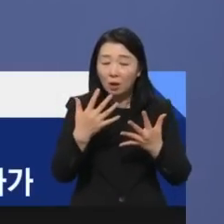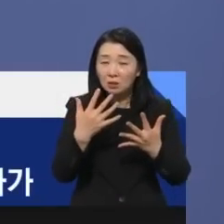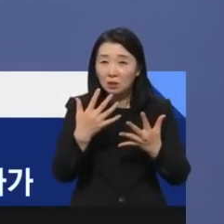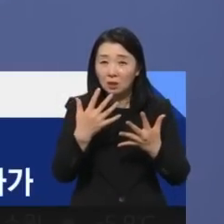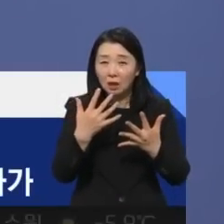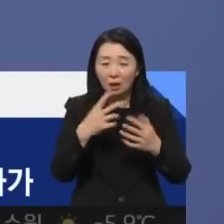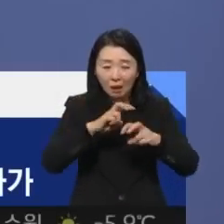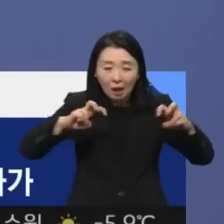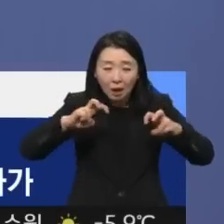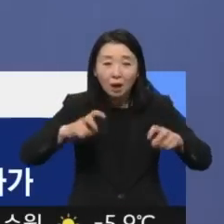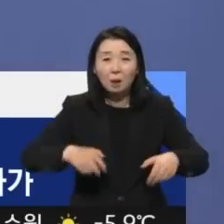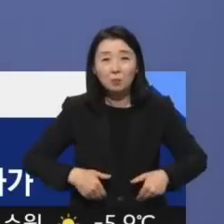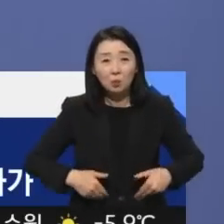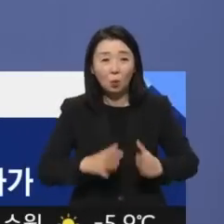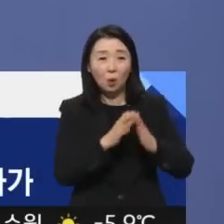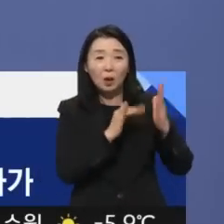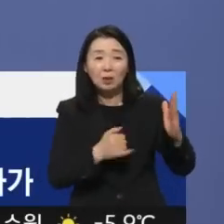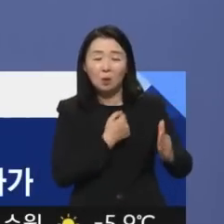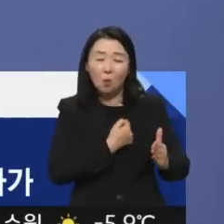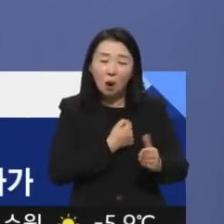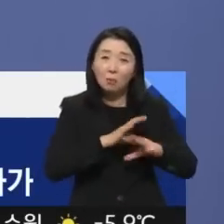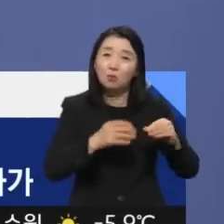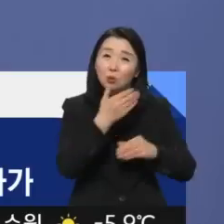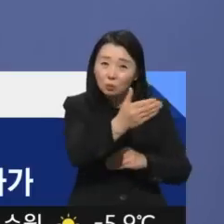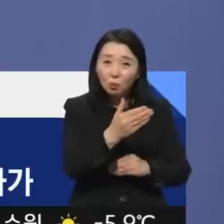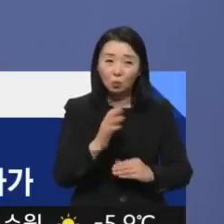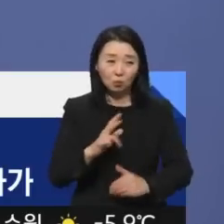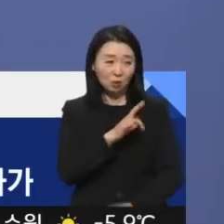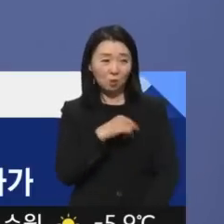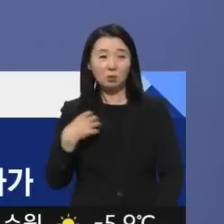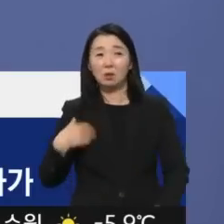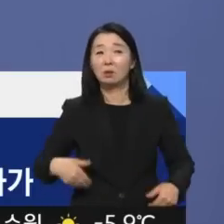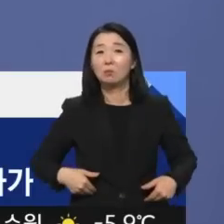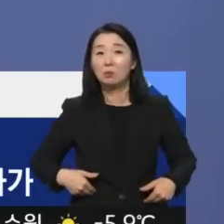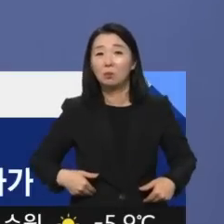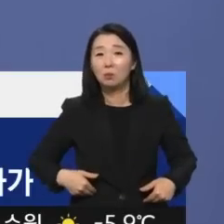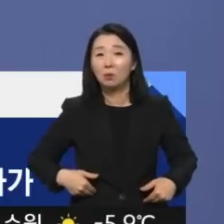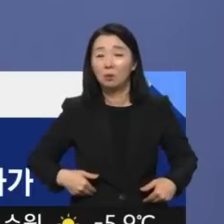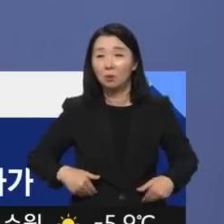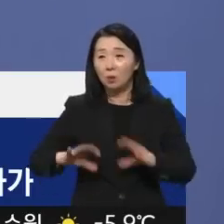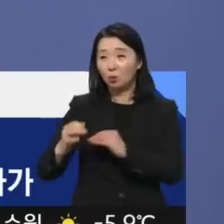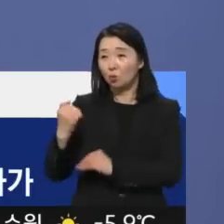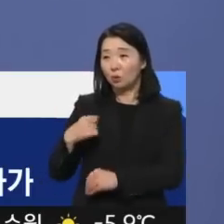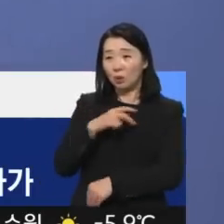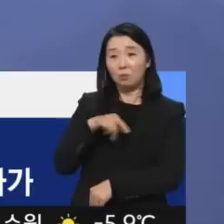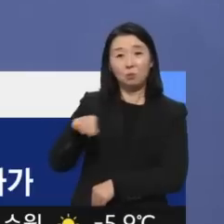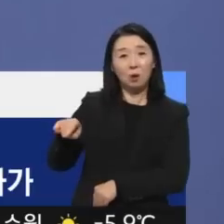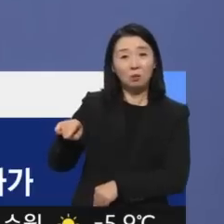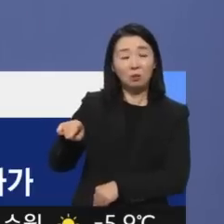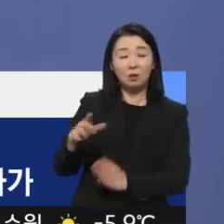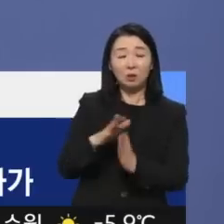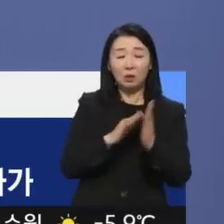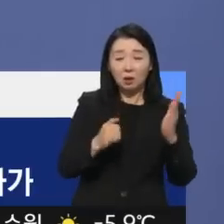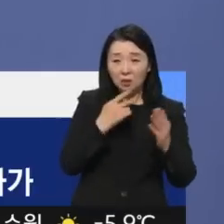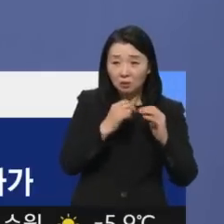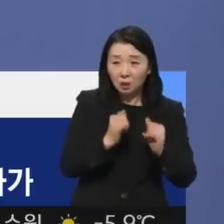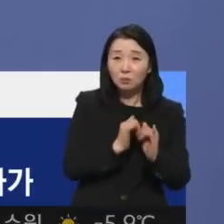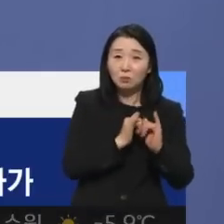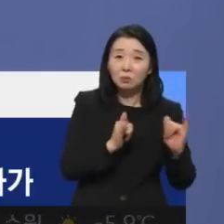유가족의 한을 풀어드리는 것이 국회의원의 책무임에도 불구하고 국민의힘 의원들은 유가족이나